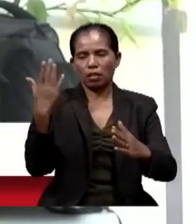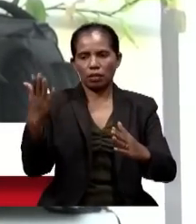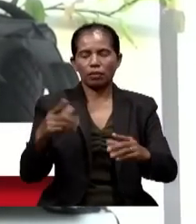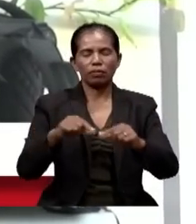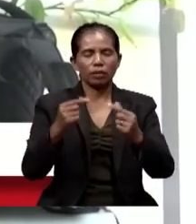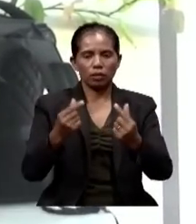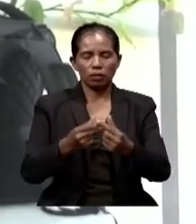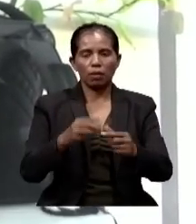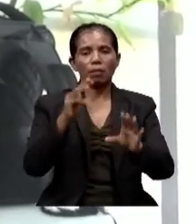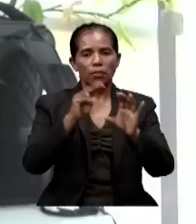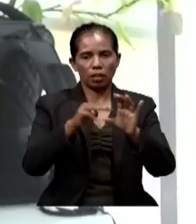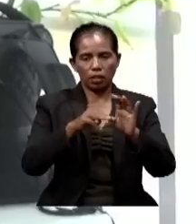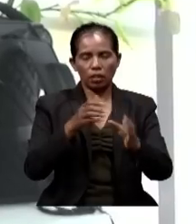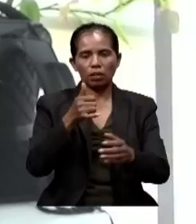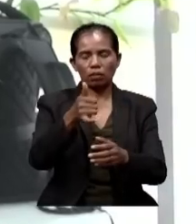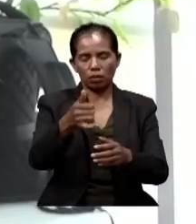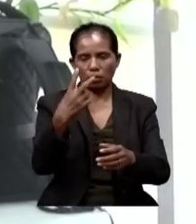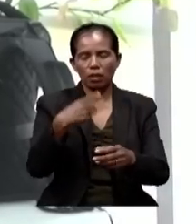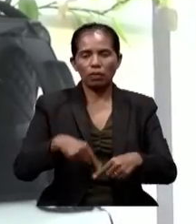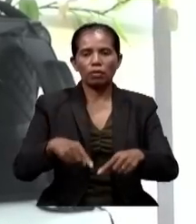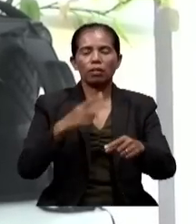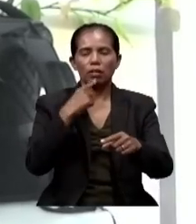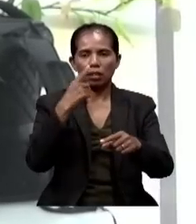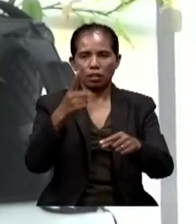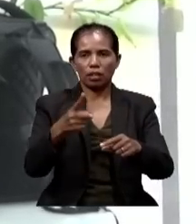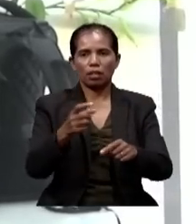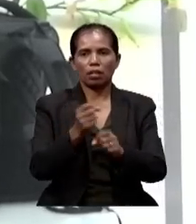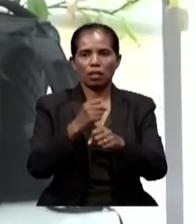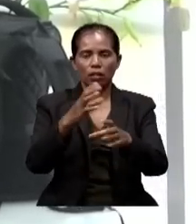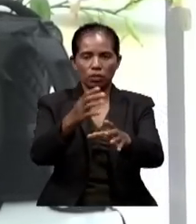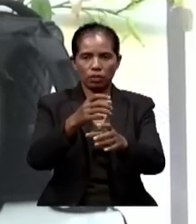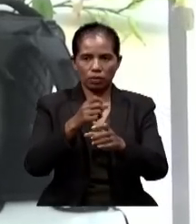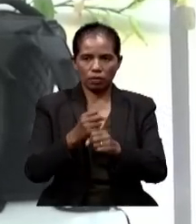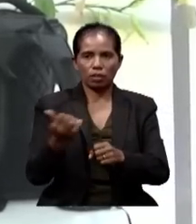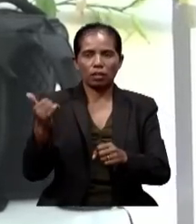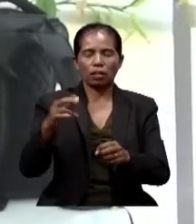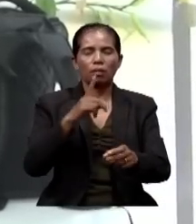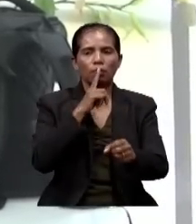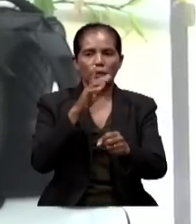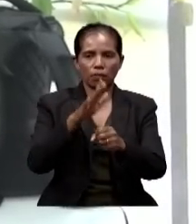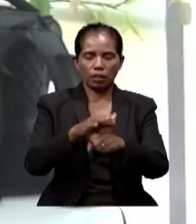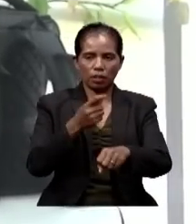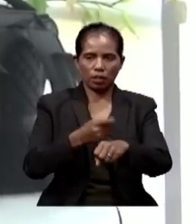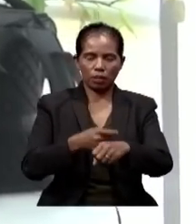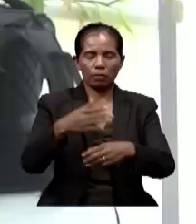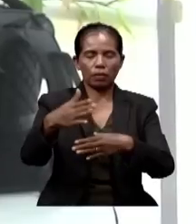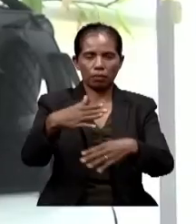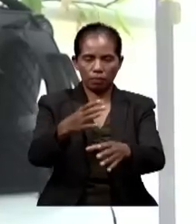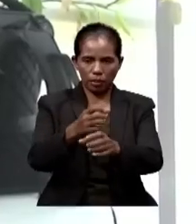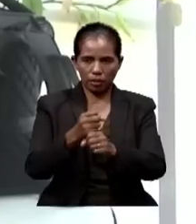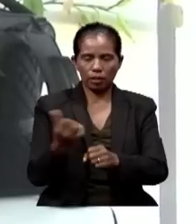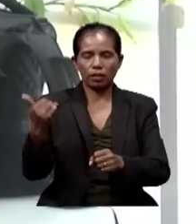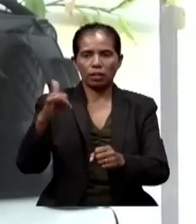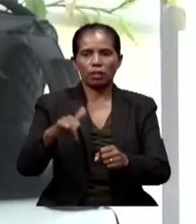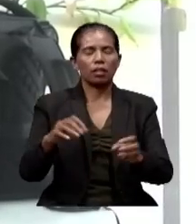mercado tuona ba fuatere ba sira kata declio hari sobo. Nebe sira mos promete de tempo para ser sobo. Kare kir